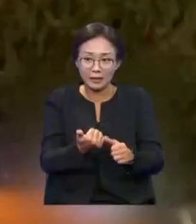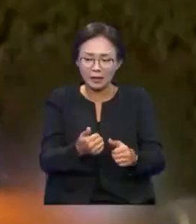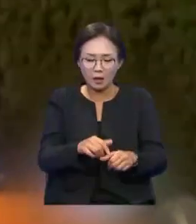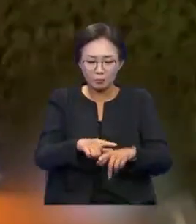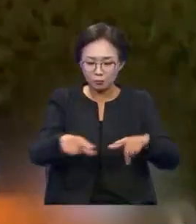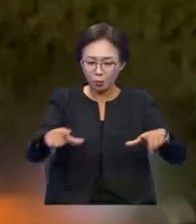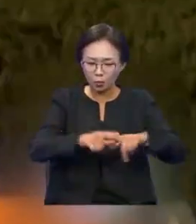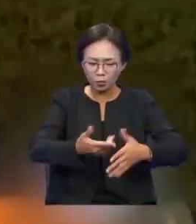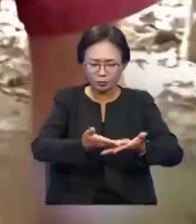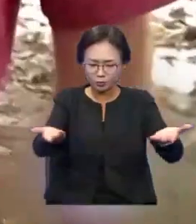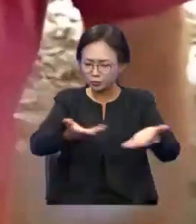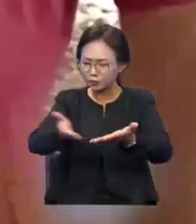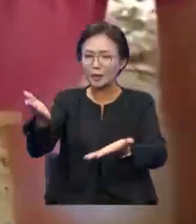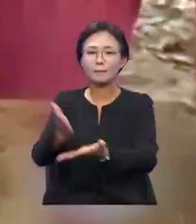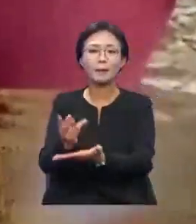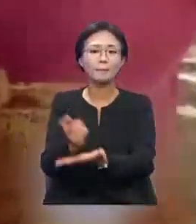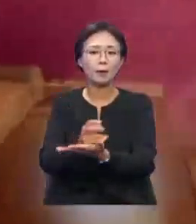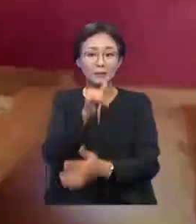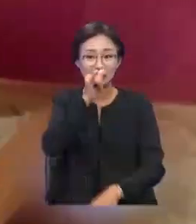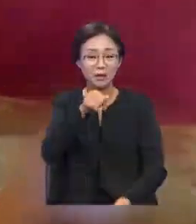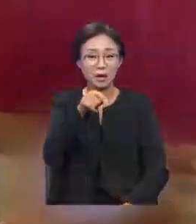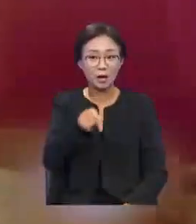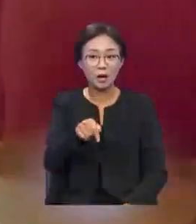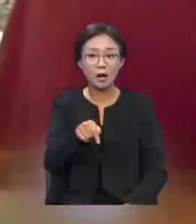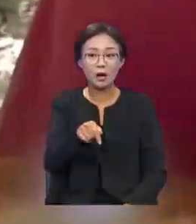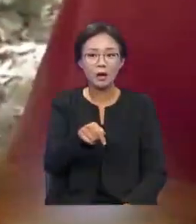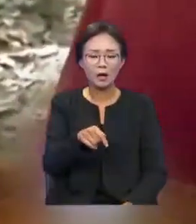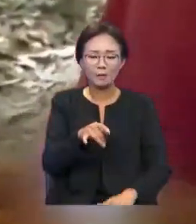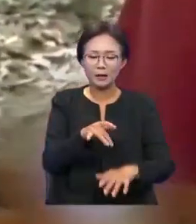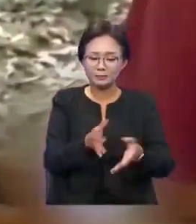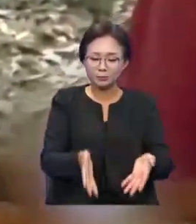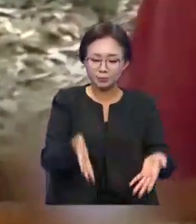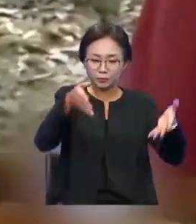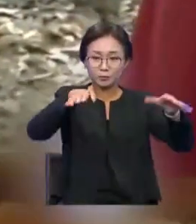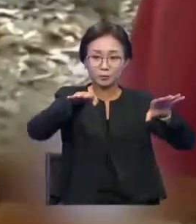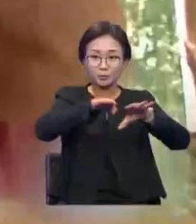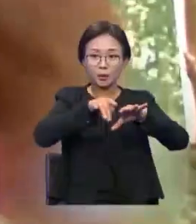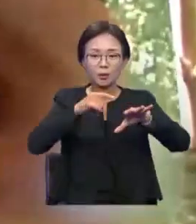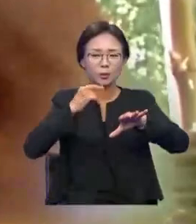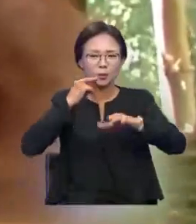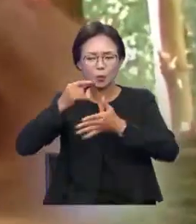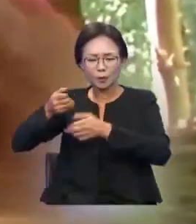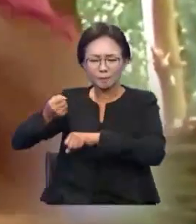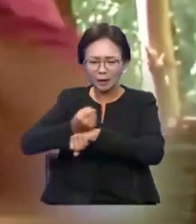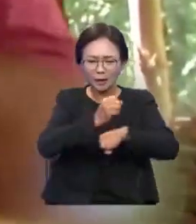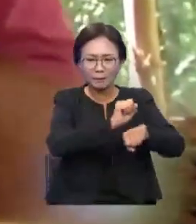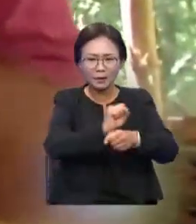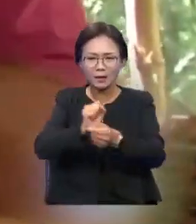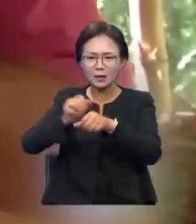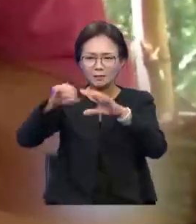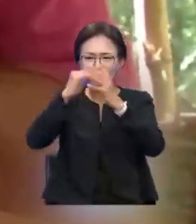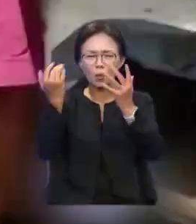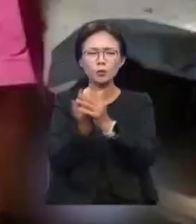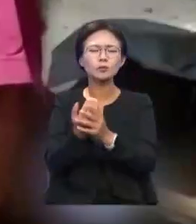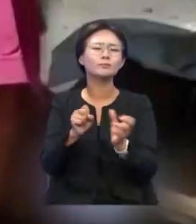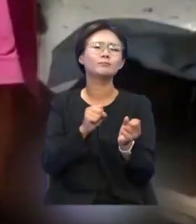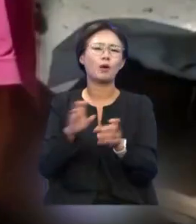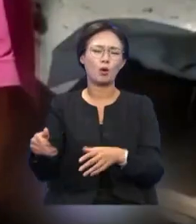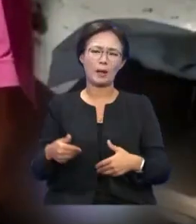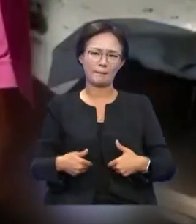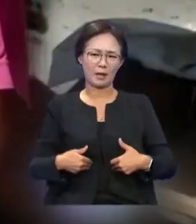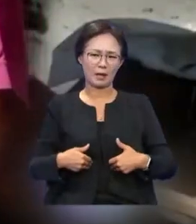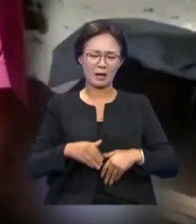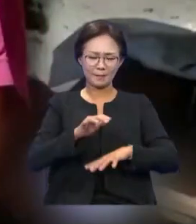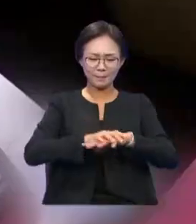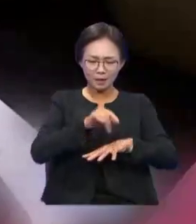분사하는 건 금지돼 있는데요. 특히 꿀벌들이 벌통과 벌통으로 독을 옮길 수 있어 벌통까지 다 태워야 한다니